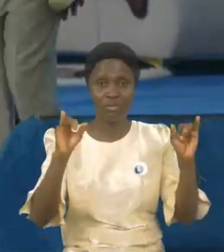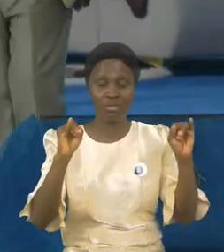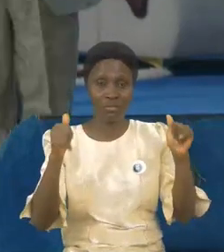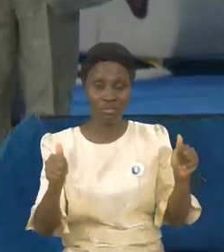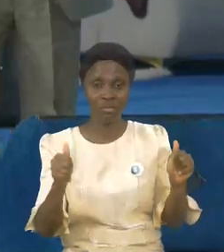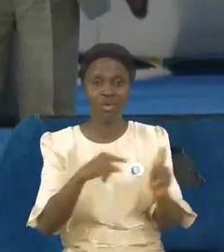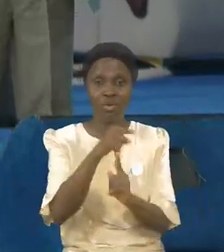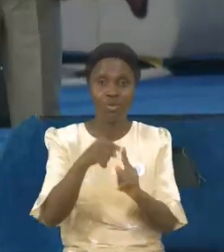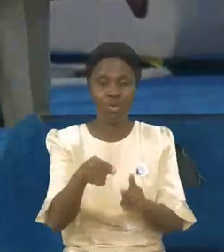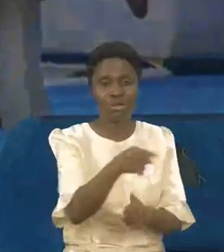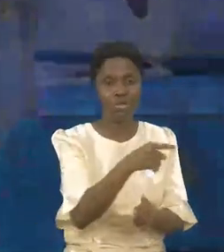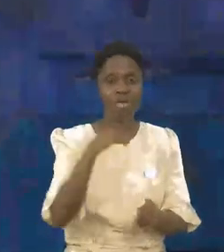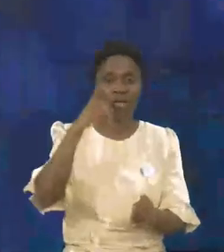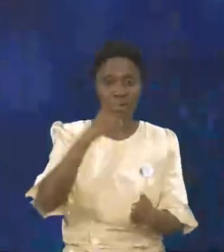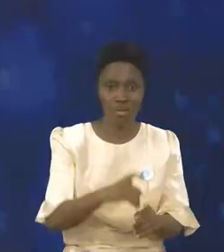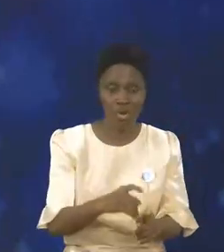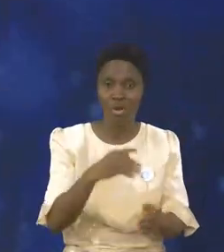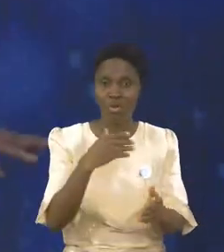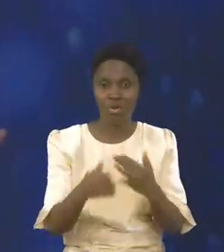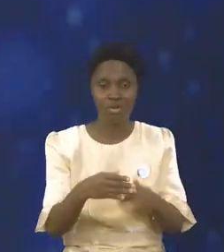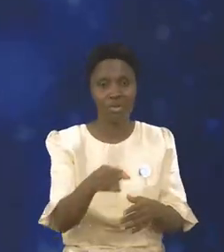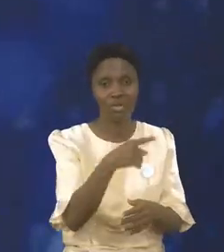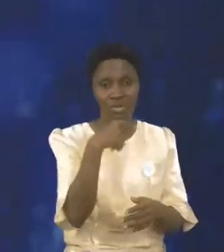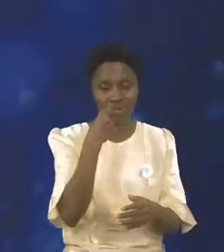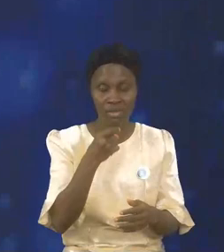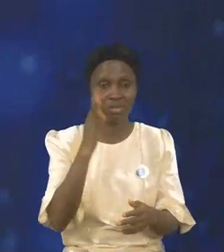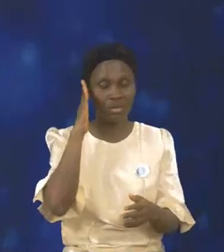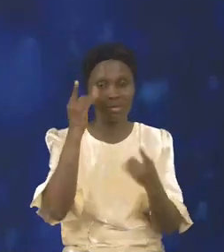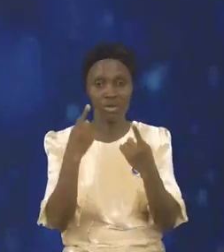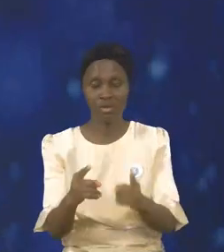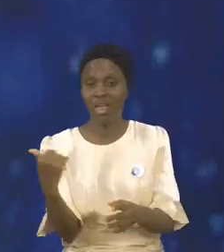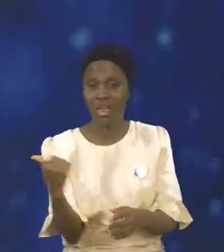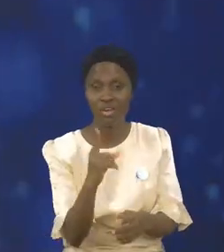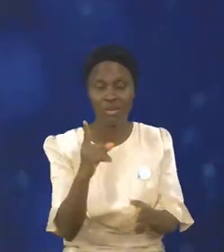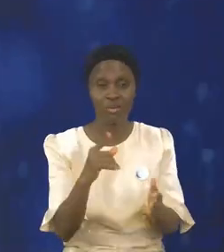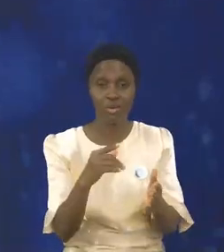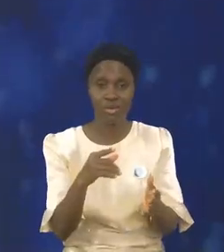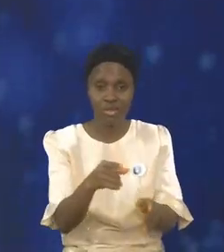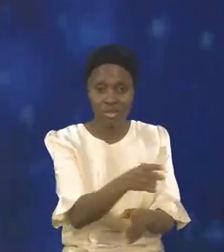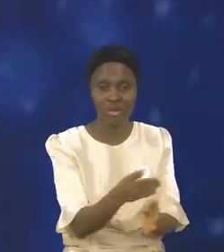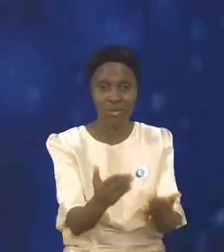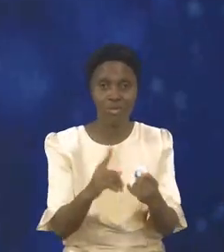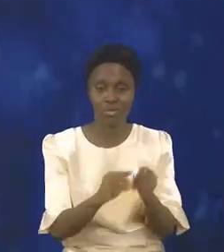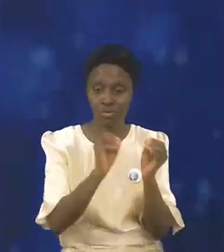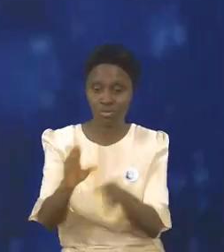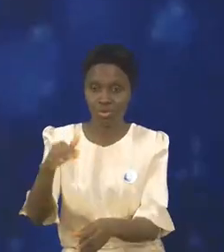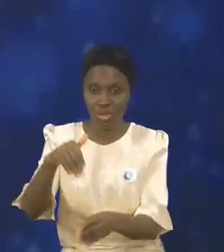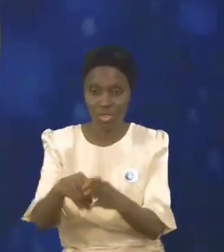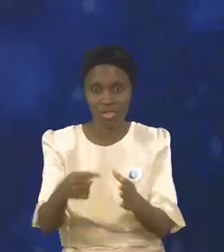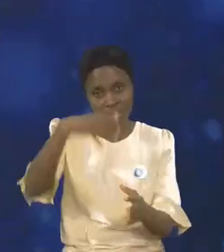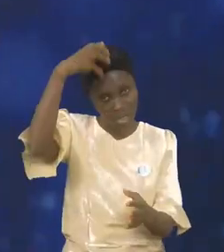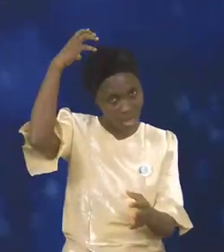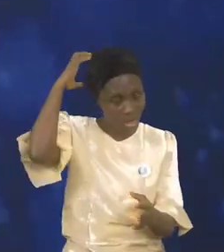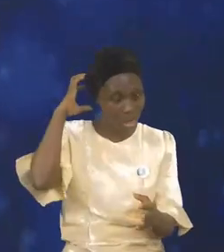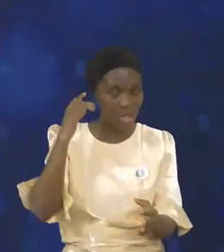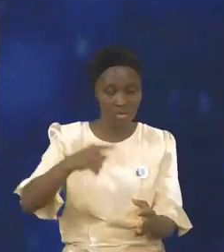loi, le décret. Quel que soit ce qu'ils disent, affecte tout le monde sur la terre. Et quiconque veut être jeté